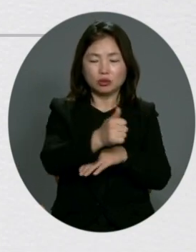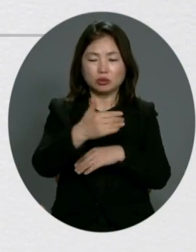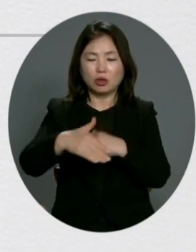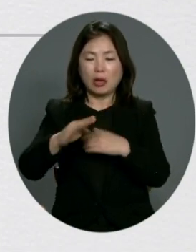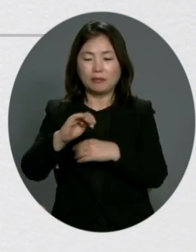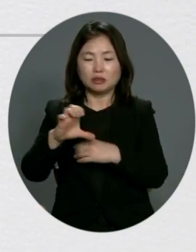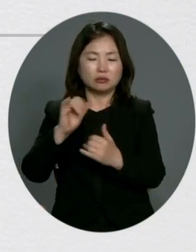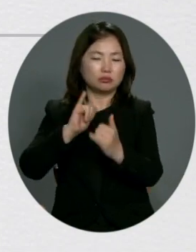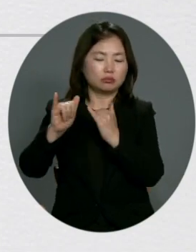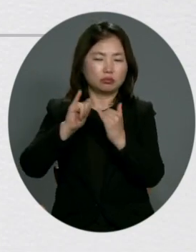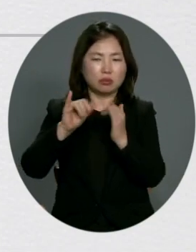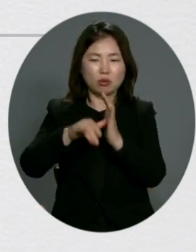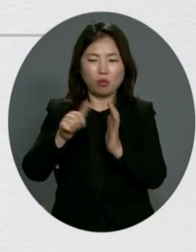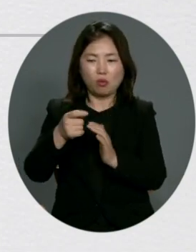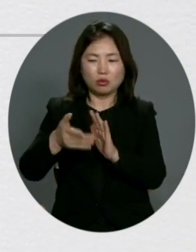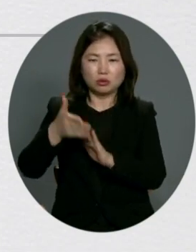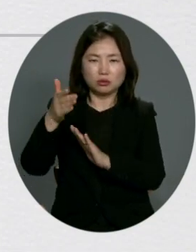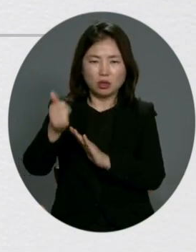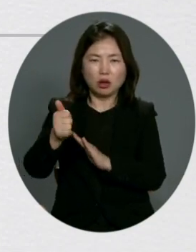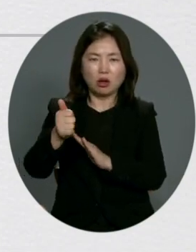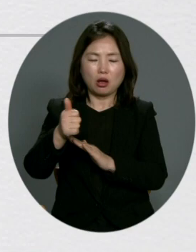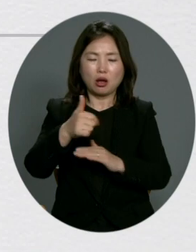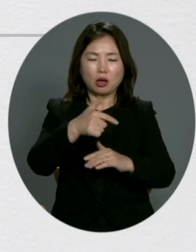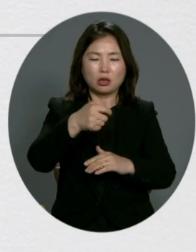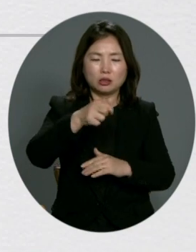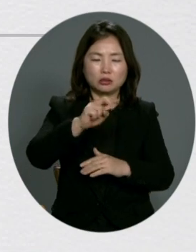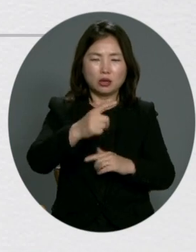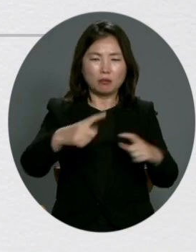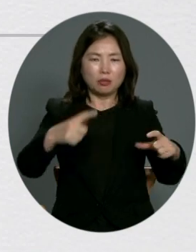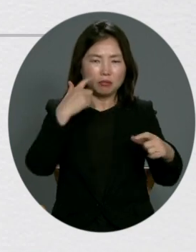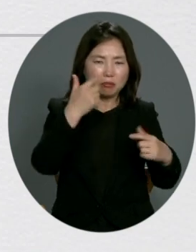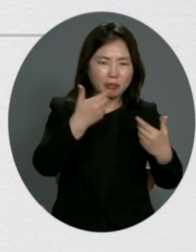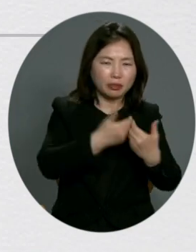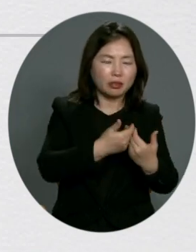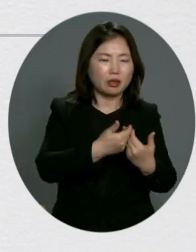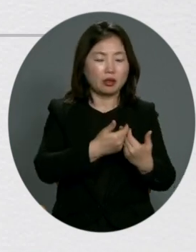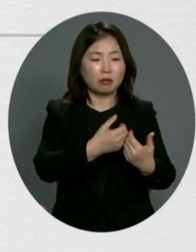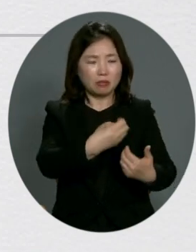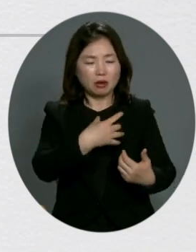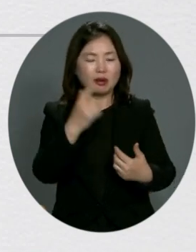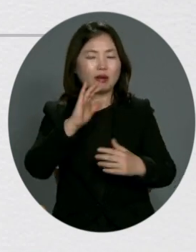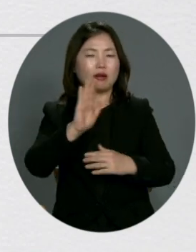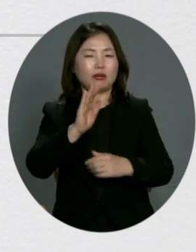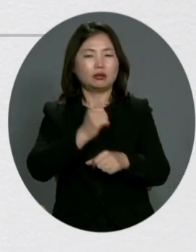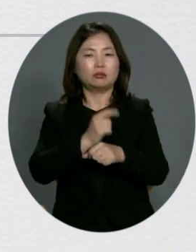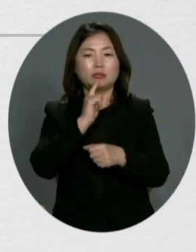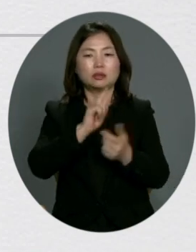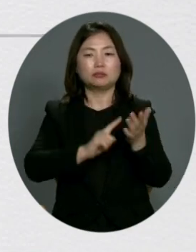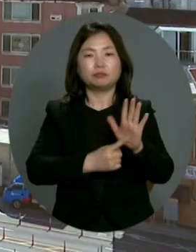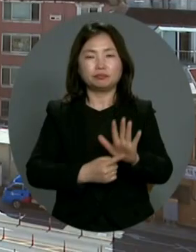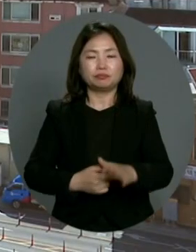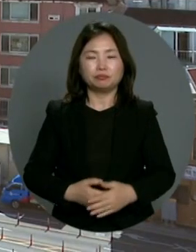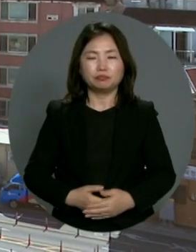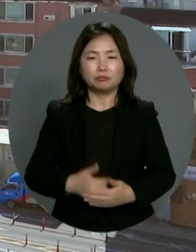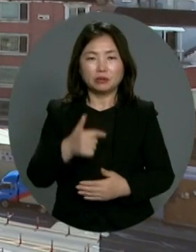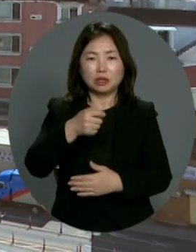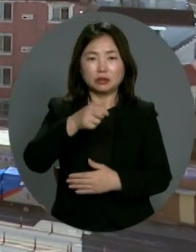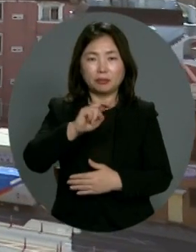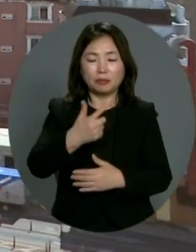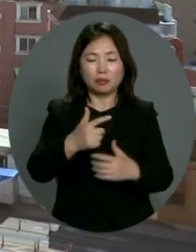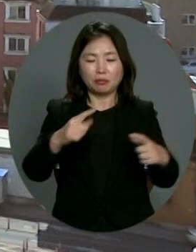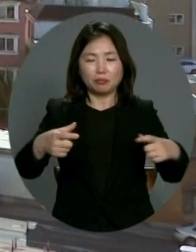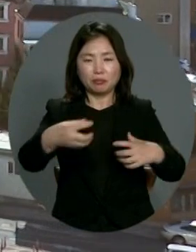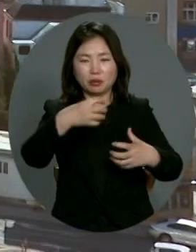MBC와의 통화에서 홍 시장이 면민 의견을 들어보고 반대하면 안 한다고 밝혔다고 말했습니다. 가창면